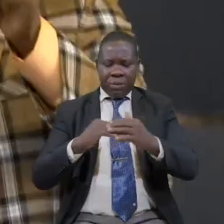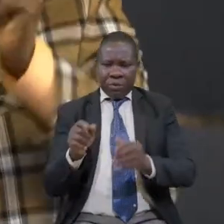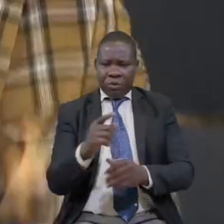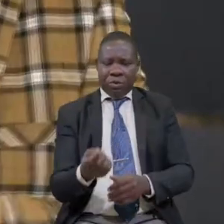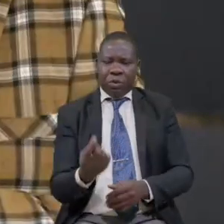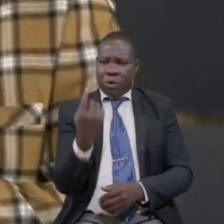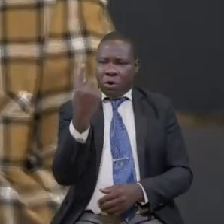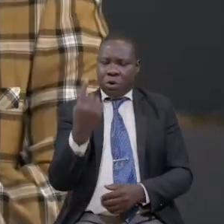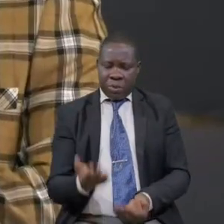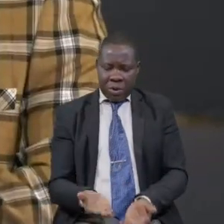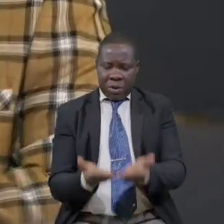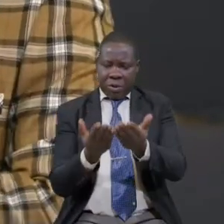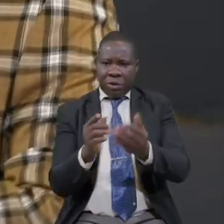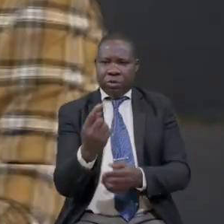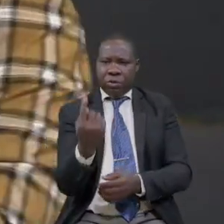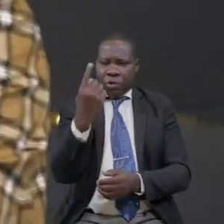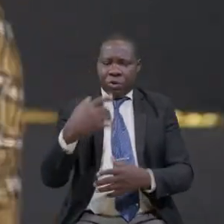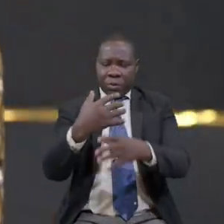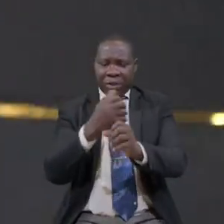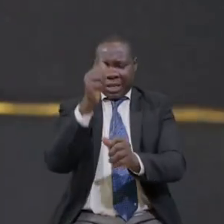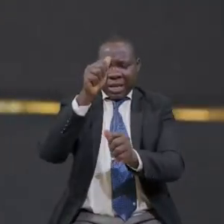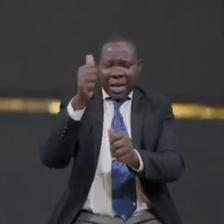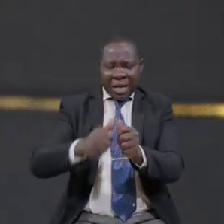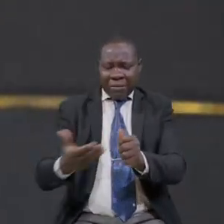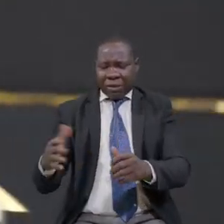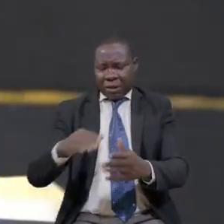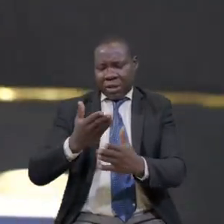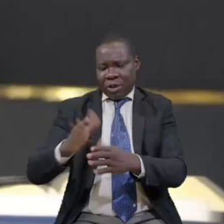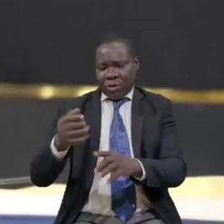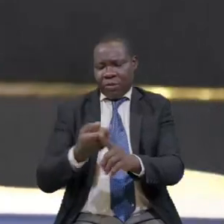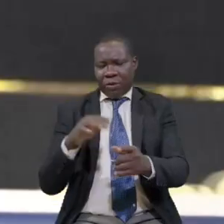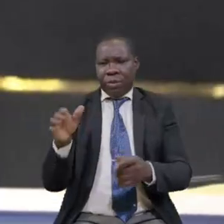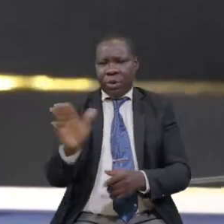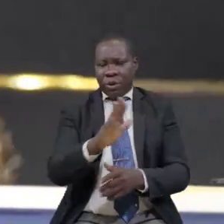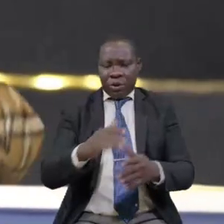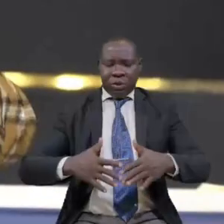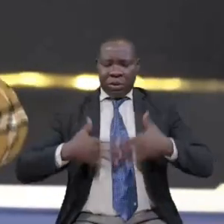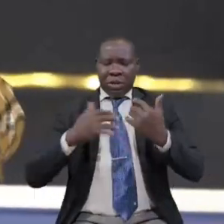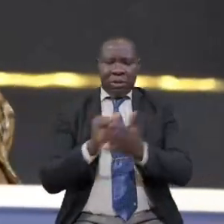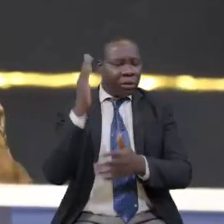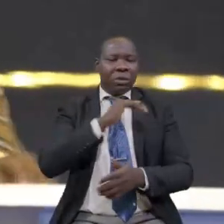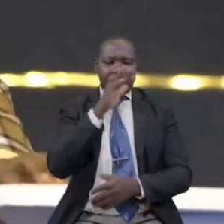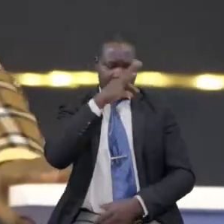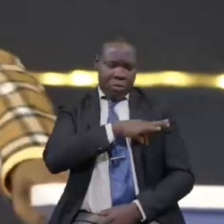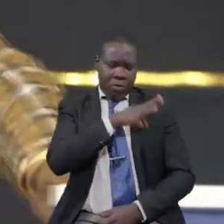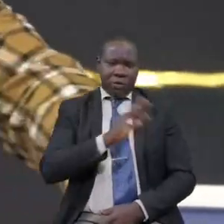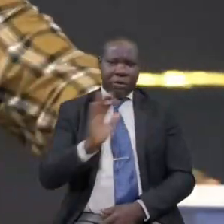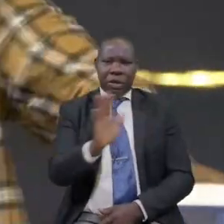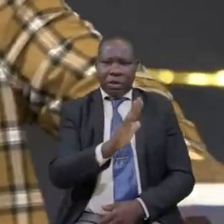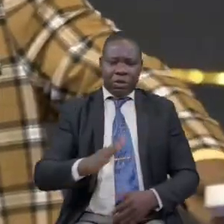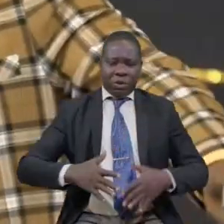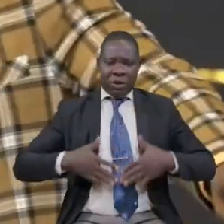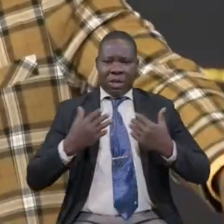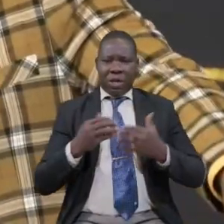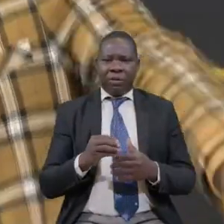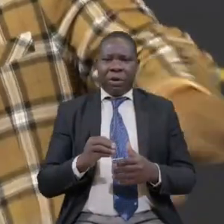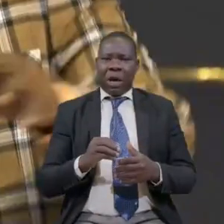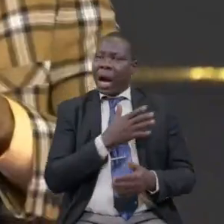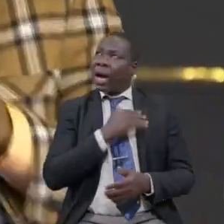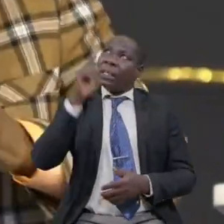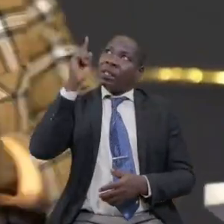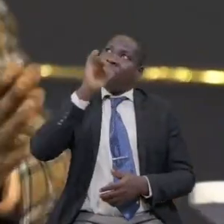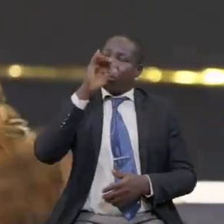relève, cela ôte tout de votre vie, ce qui ne bénéficie pas votre vie, et c'est